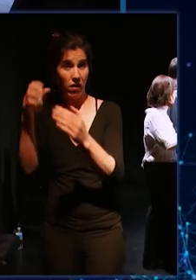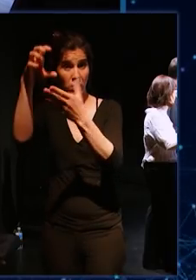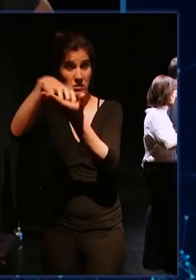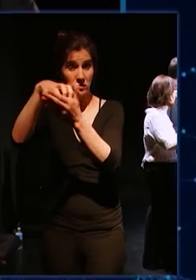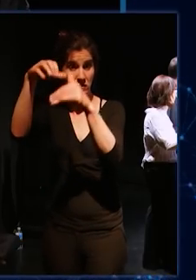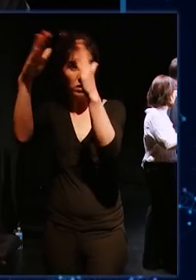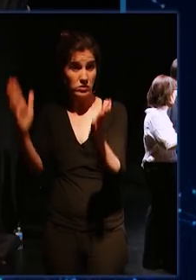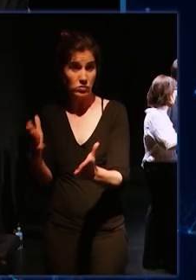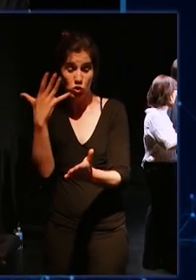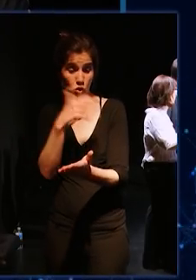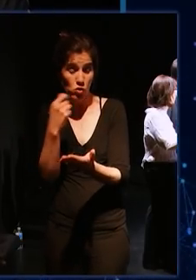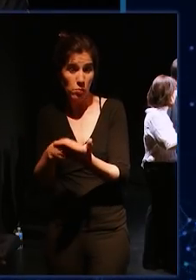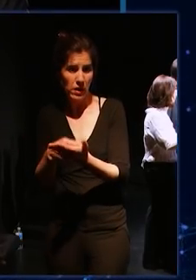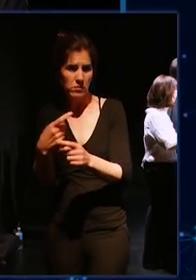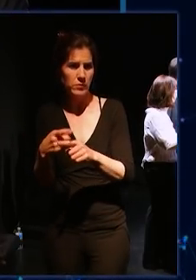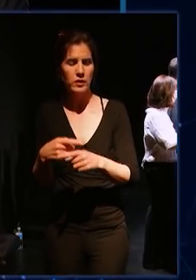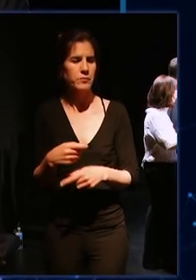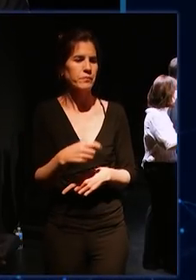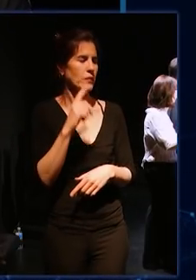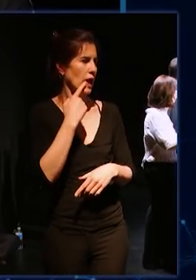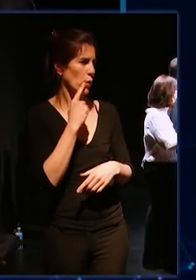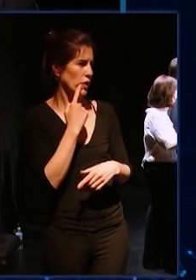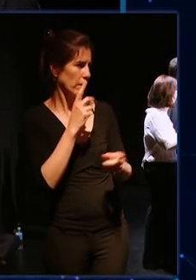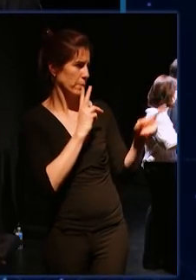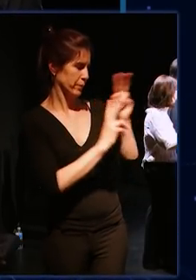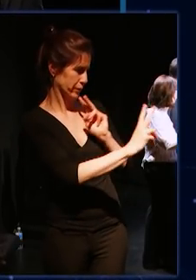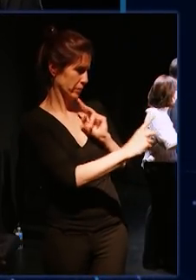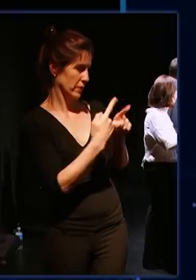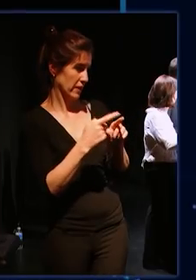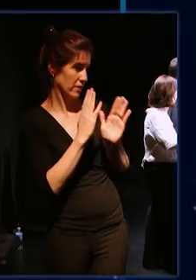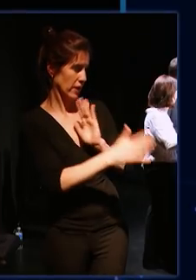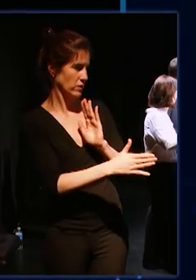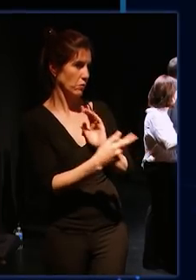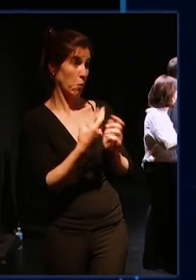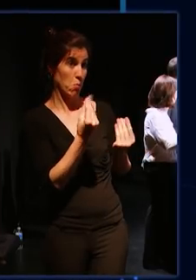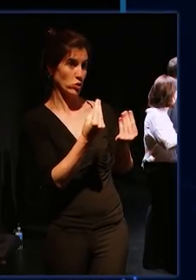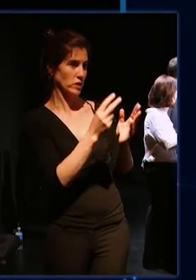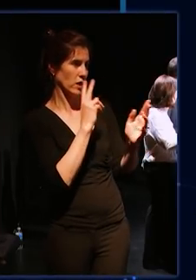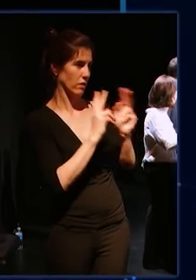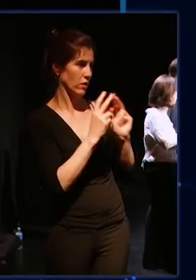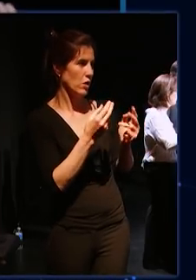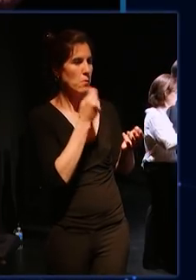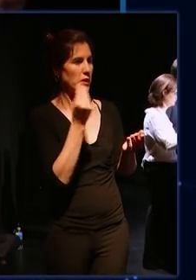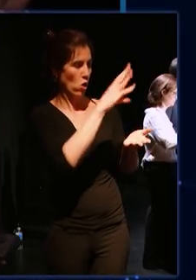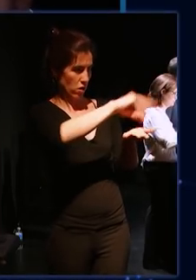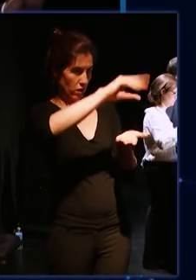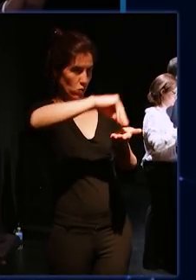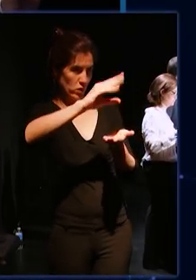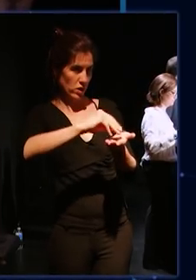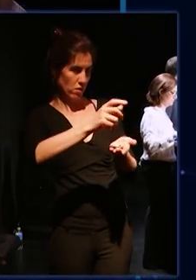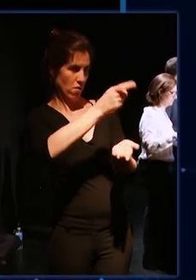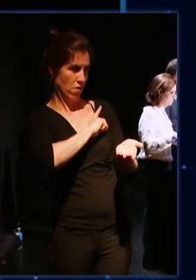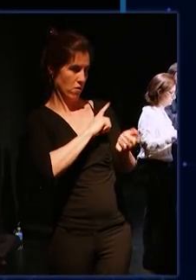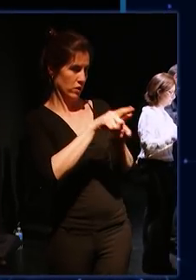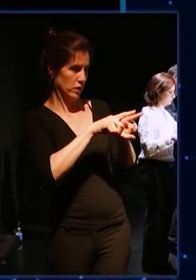contestaré. Per al·lusions, molt breument, Enric Oliver. És que en tinc diverses al·lusions, ja prefereixo recollir després l'embat.